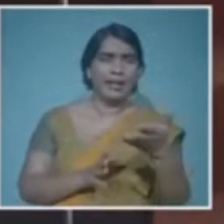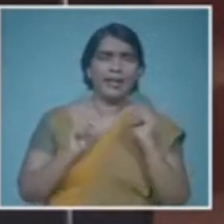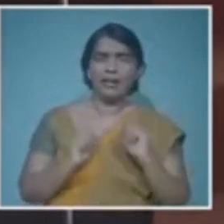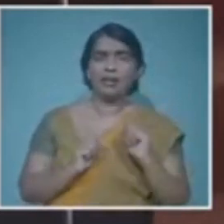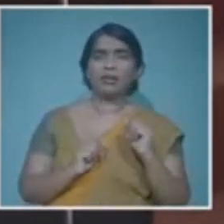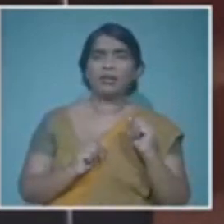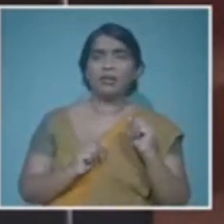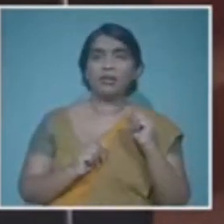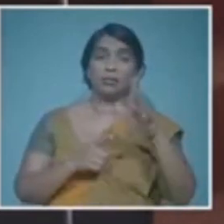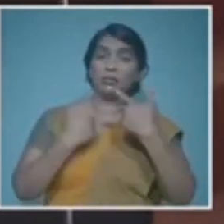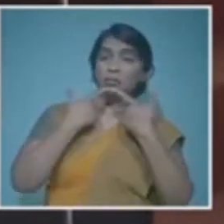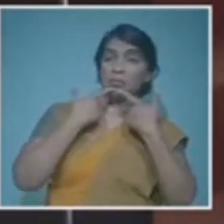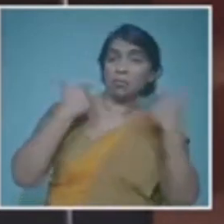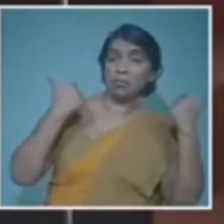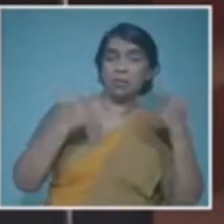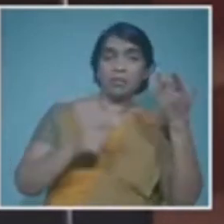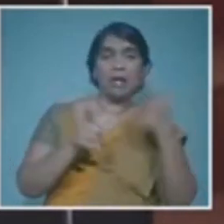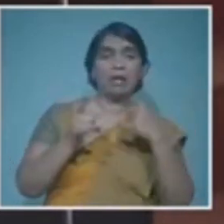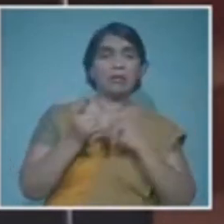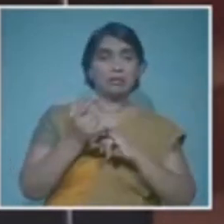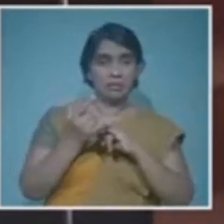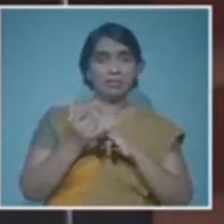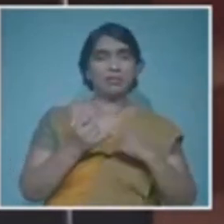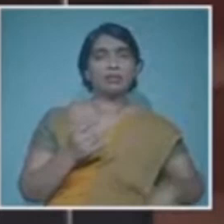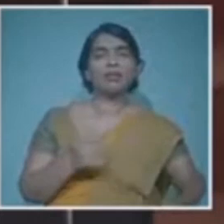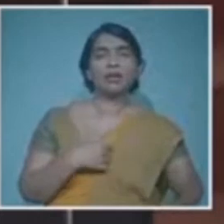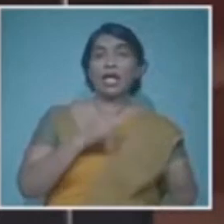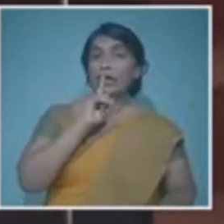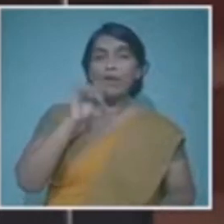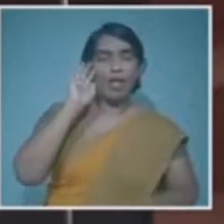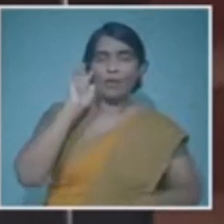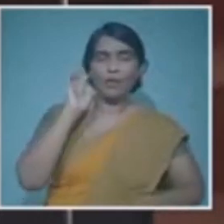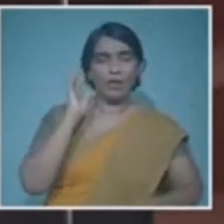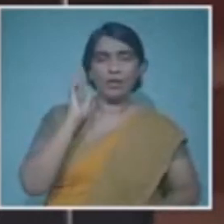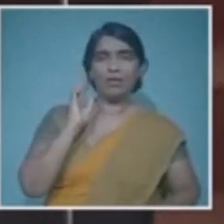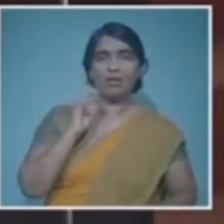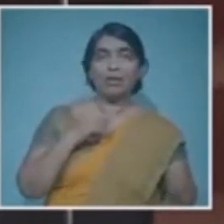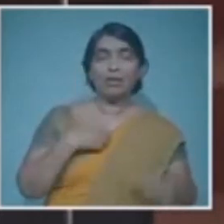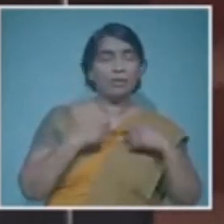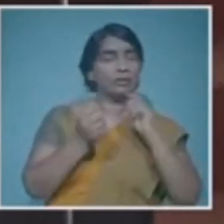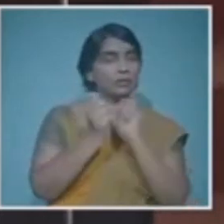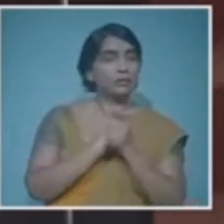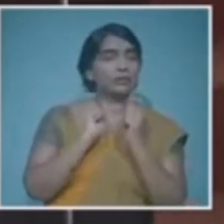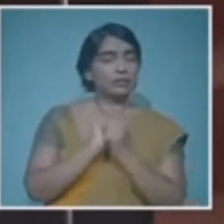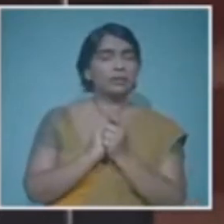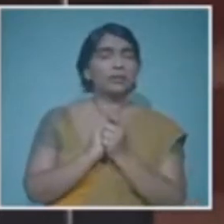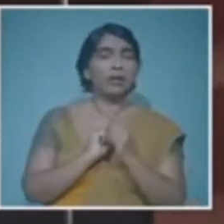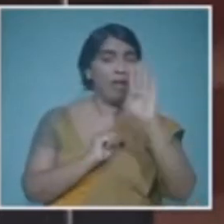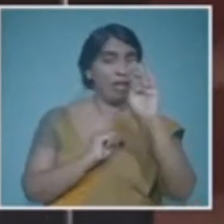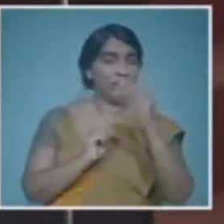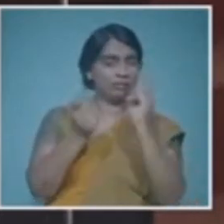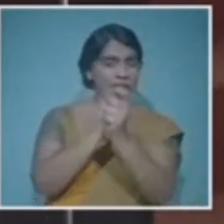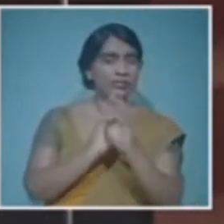එතුමා මා උජාරුවගේ කාලේ හිටියේ. අපි කියනේ වැහුවේ නැහැ. මම සංශෝධන සංශෝධන 40ක්